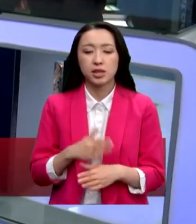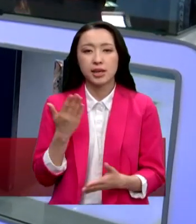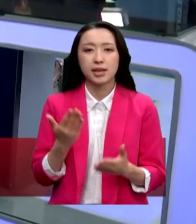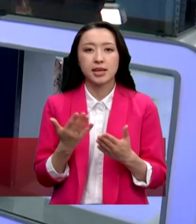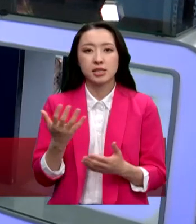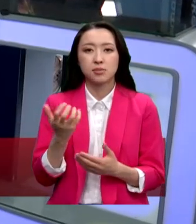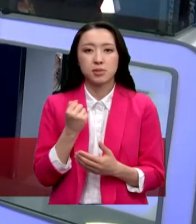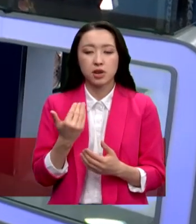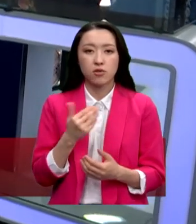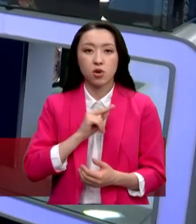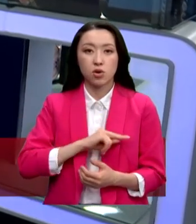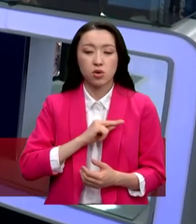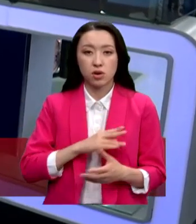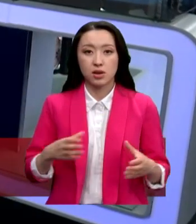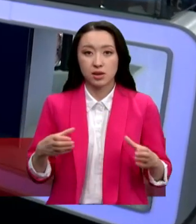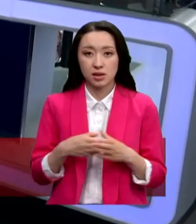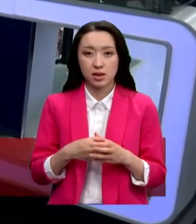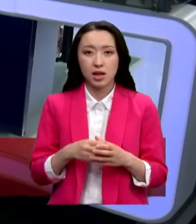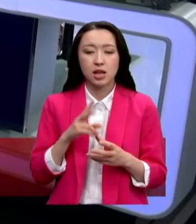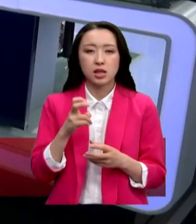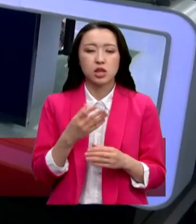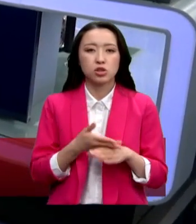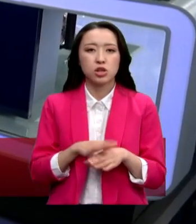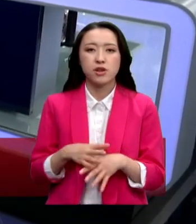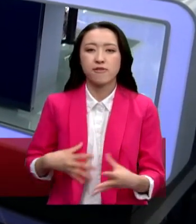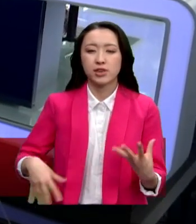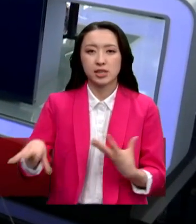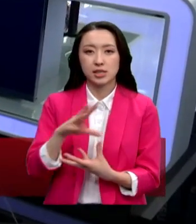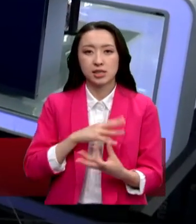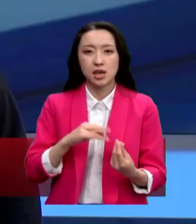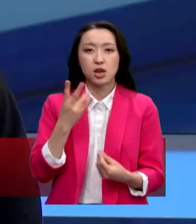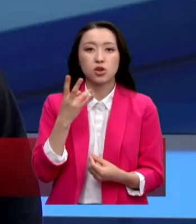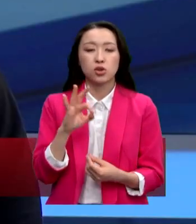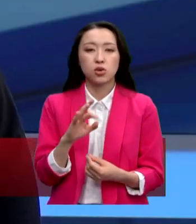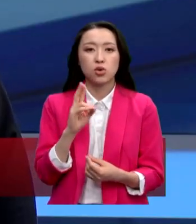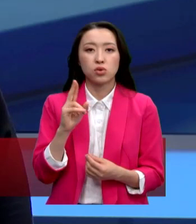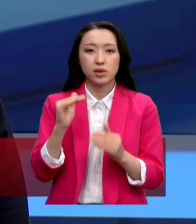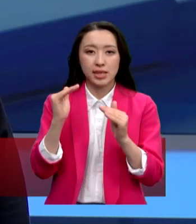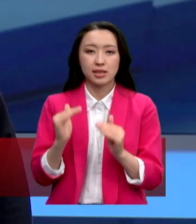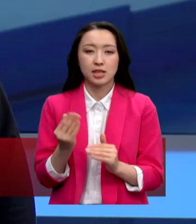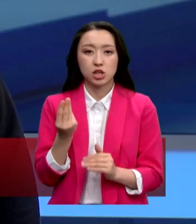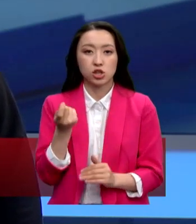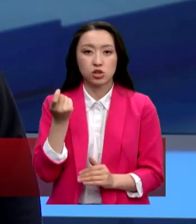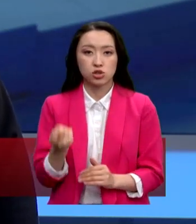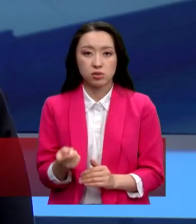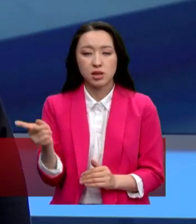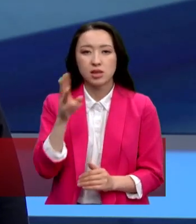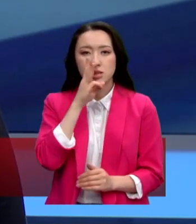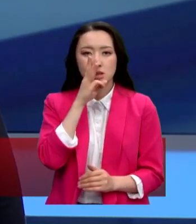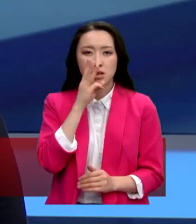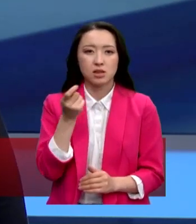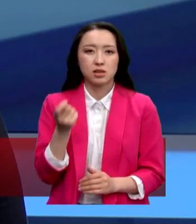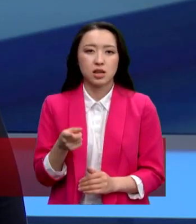разрезе кадрового голода, то, конечно, сложнее всем абсолютно, но где не более низкий чек, естественно, более низкая заработная плата,